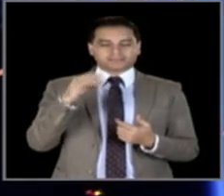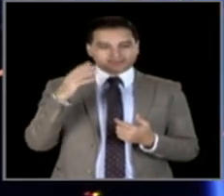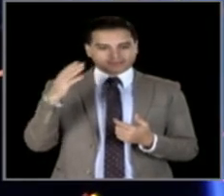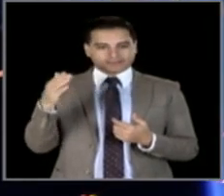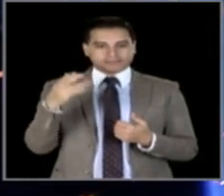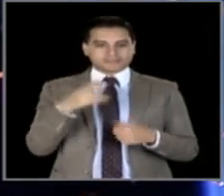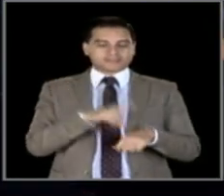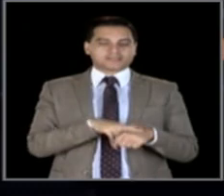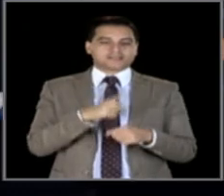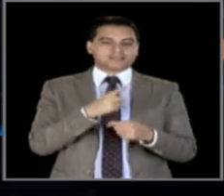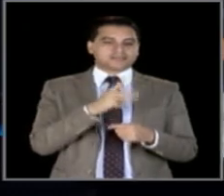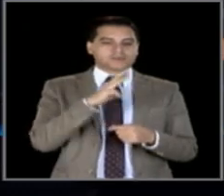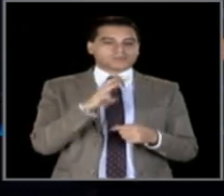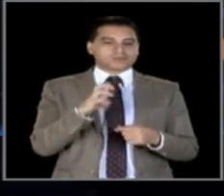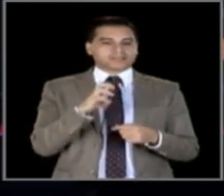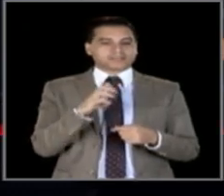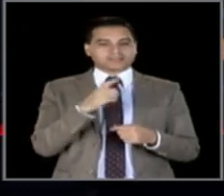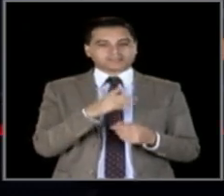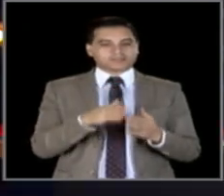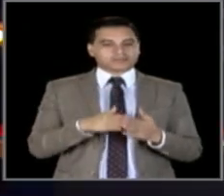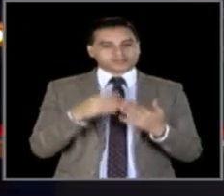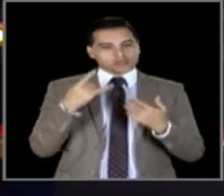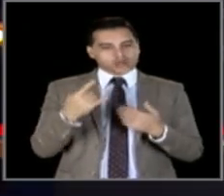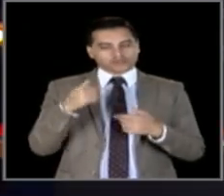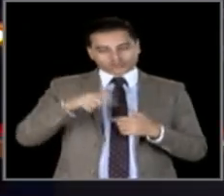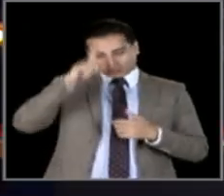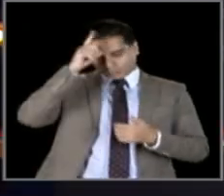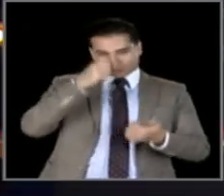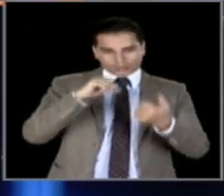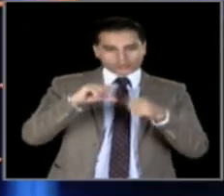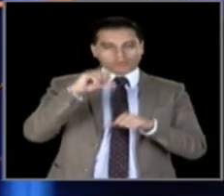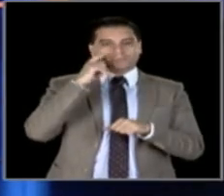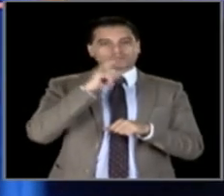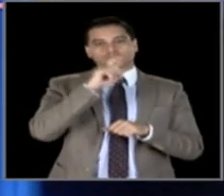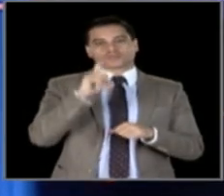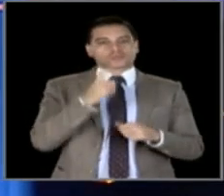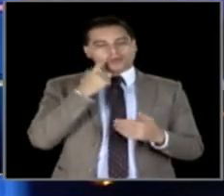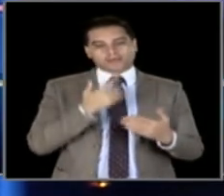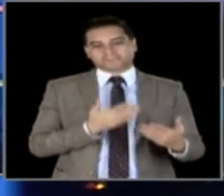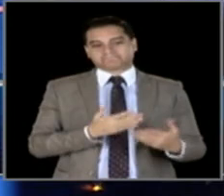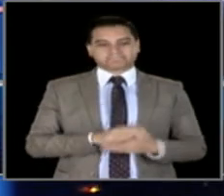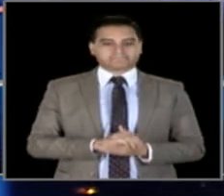الأحمر والسويس 10. علوم والسؤال هو: